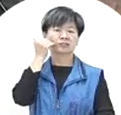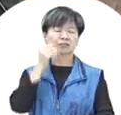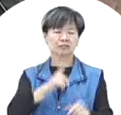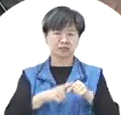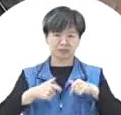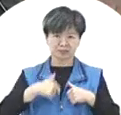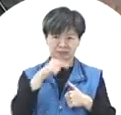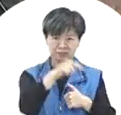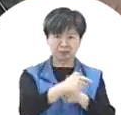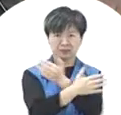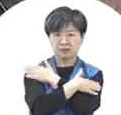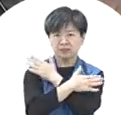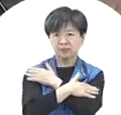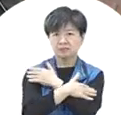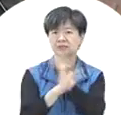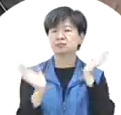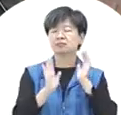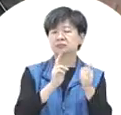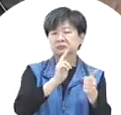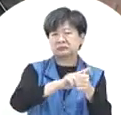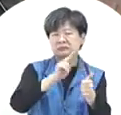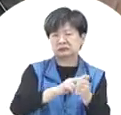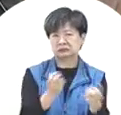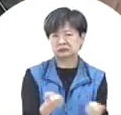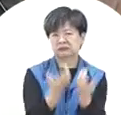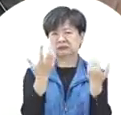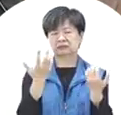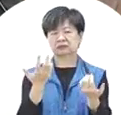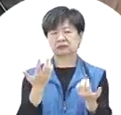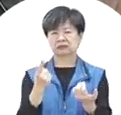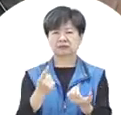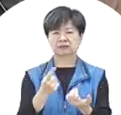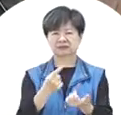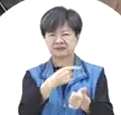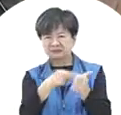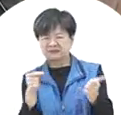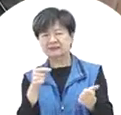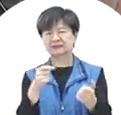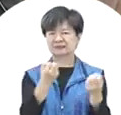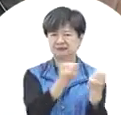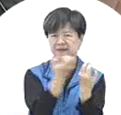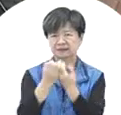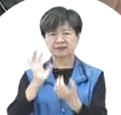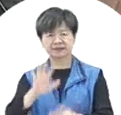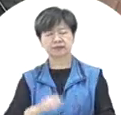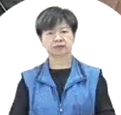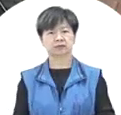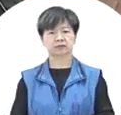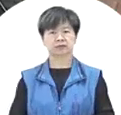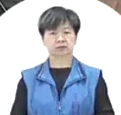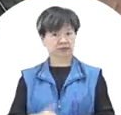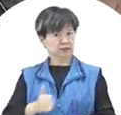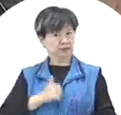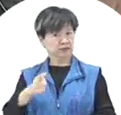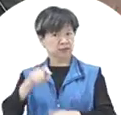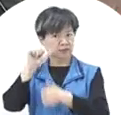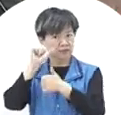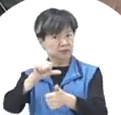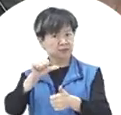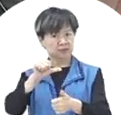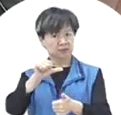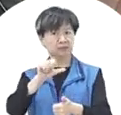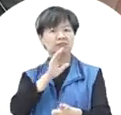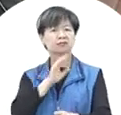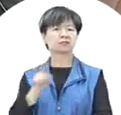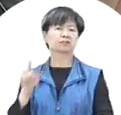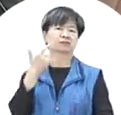儿园涉及虐待事件、不当管教或者是不当对待事件的时候，这个实际上惩罚的是家长